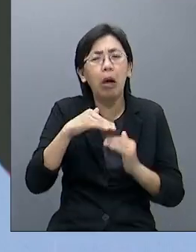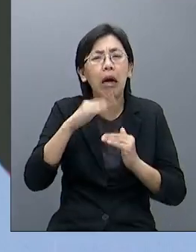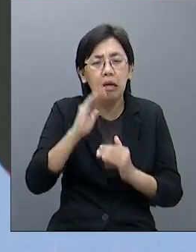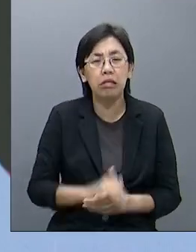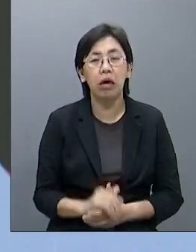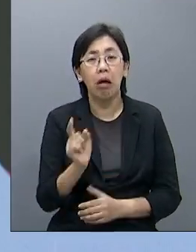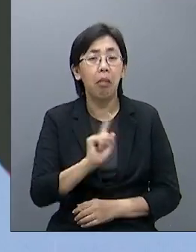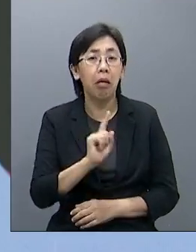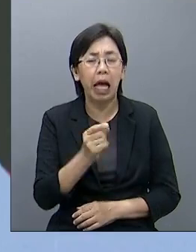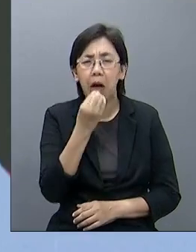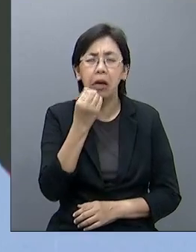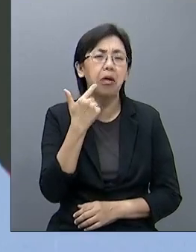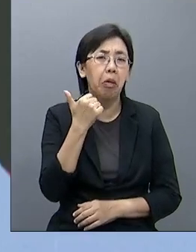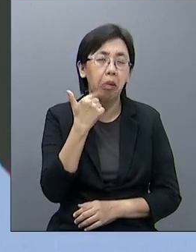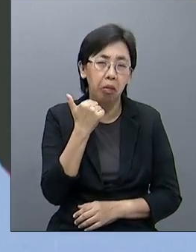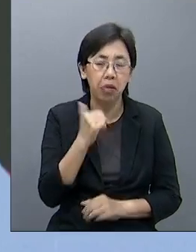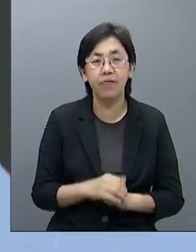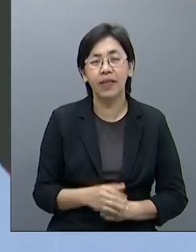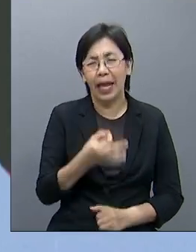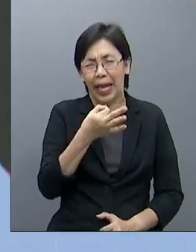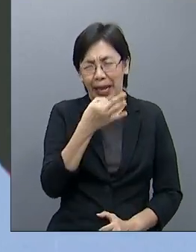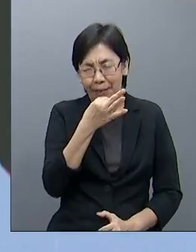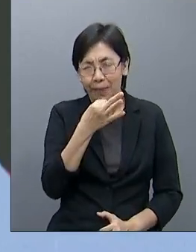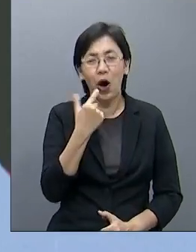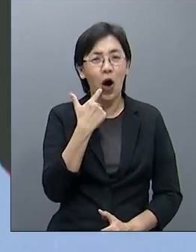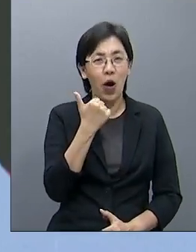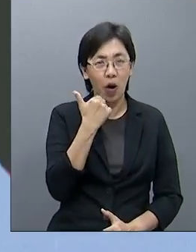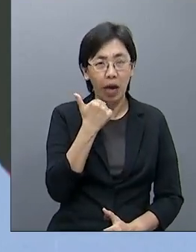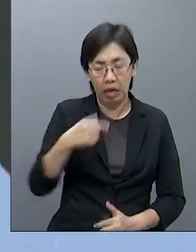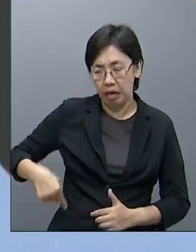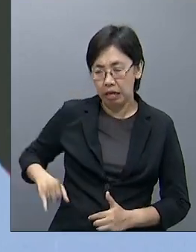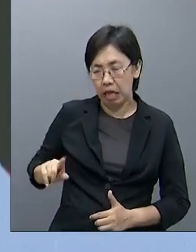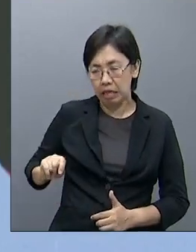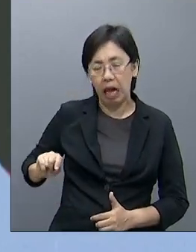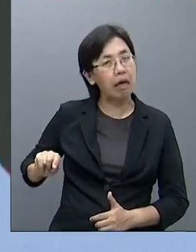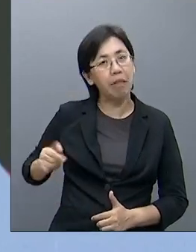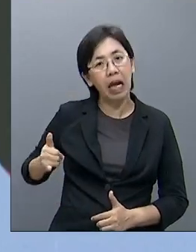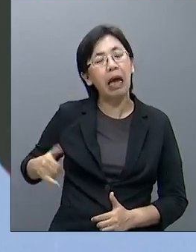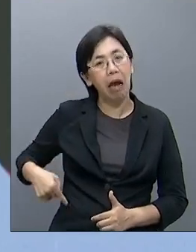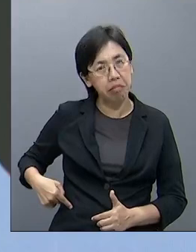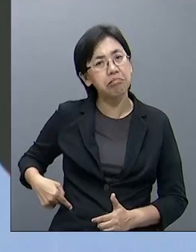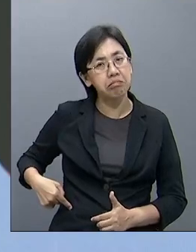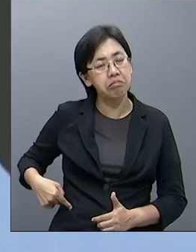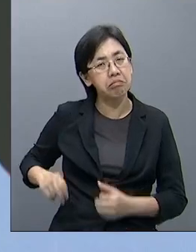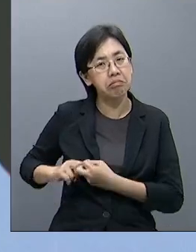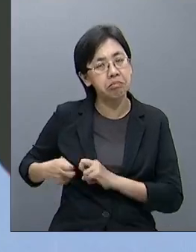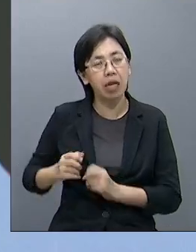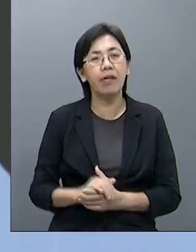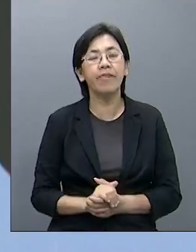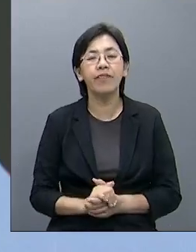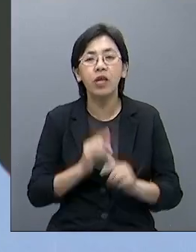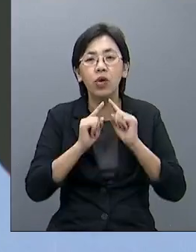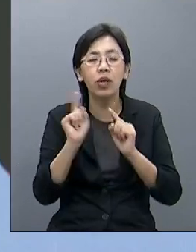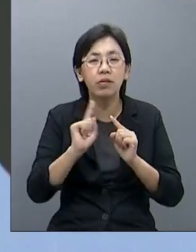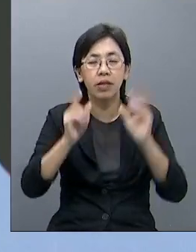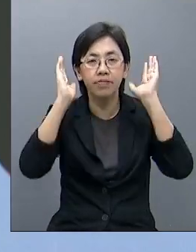าแต่มันอร่อยแตคผชมคะเข็มถูกใจไตถูกตัดนะคผชมเพรฉนั้นวันนี้เราจะมาพูดถึงเรื่องของก